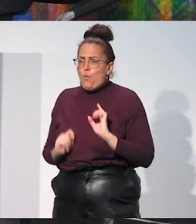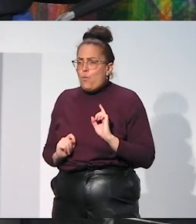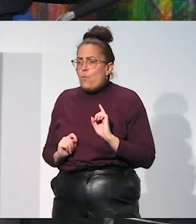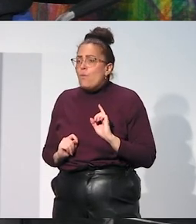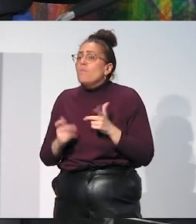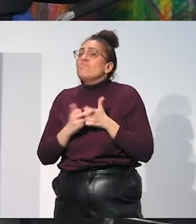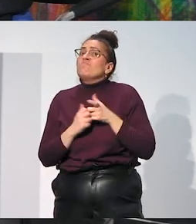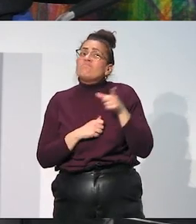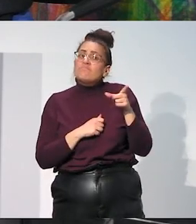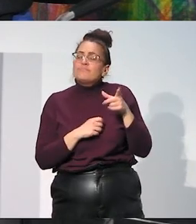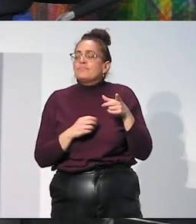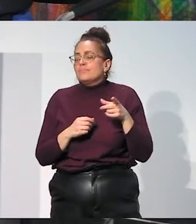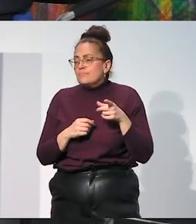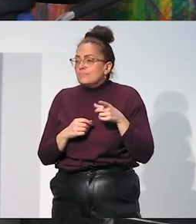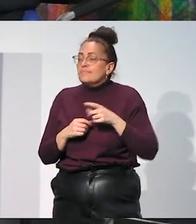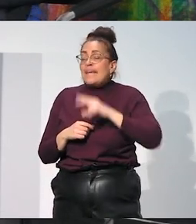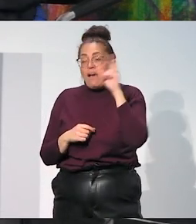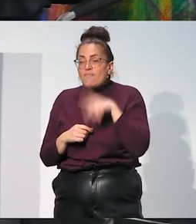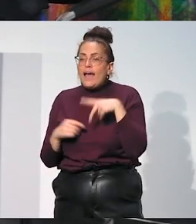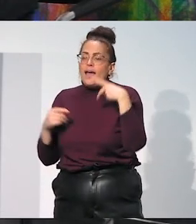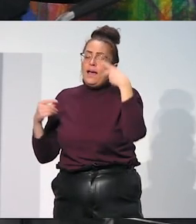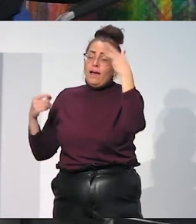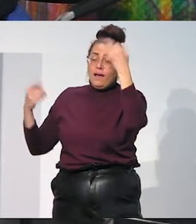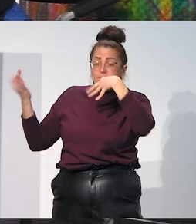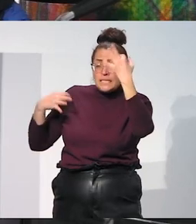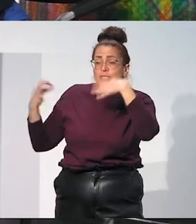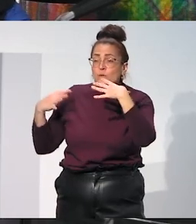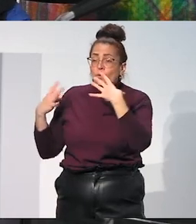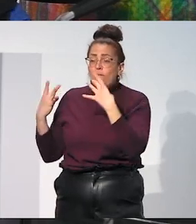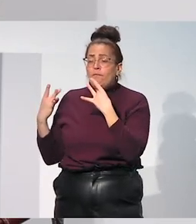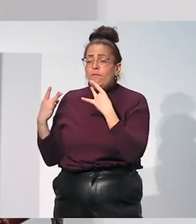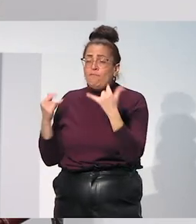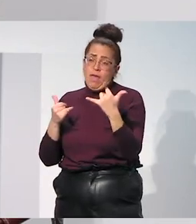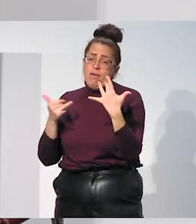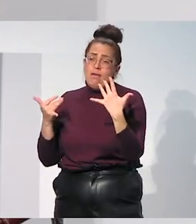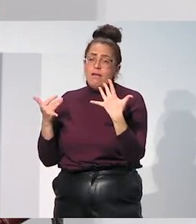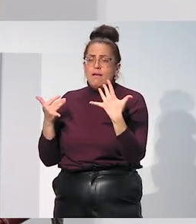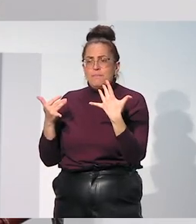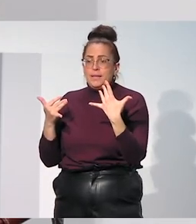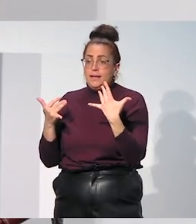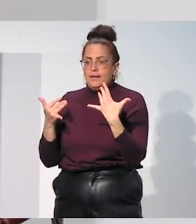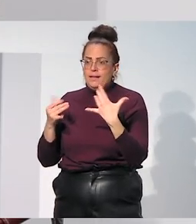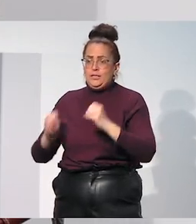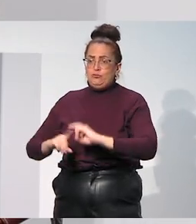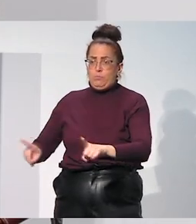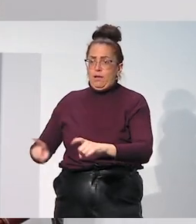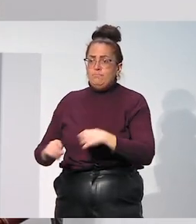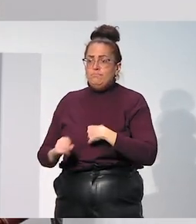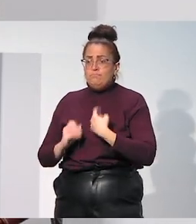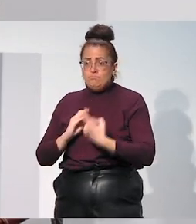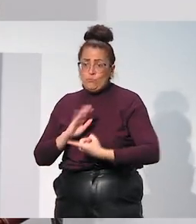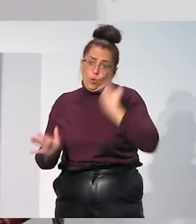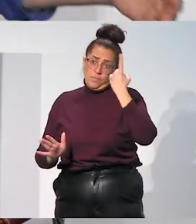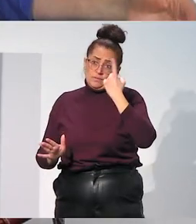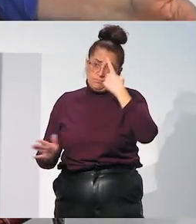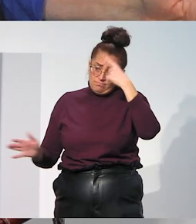j'ai la fiction mince et tenace. Elle tient dans 2 lettres, le préfixe. Réinventer. C'est-à-dire